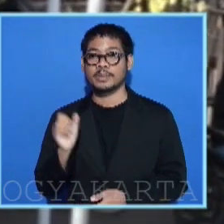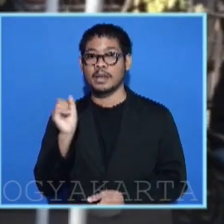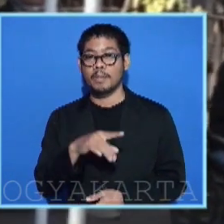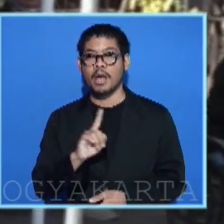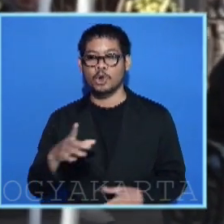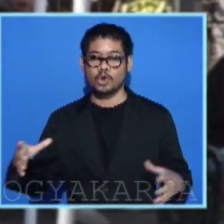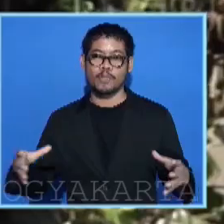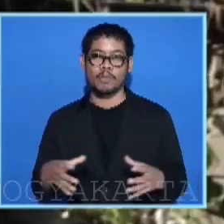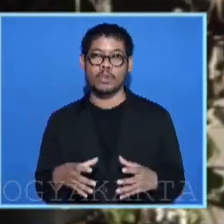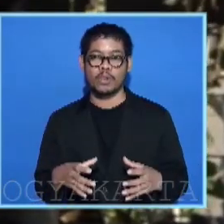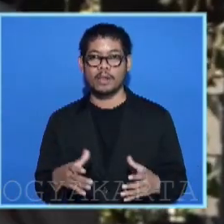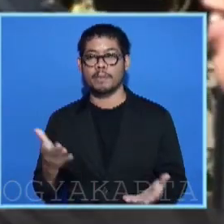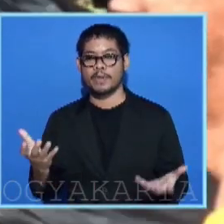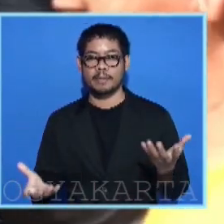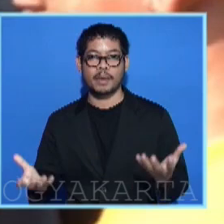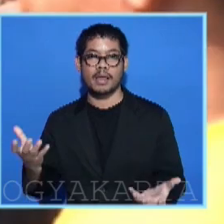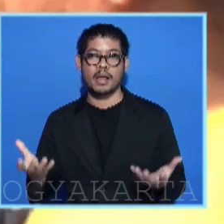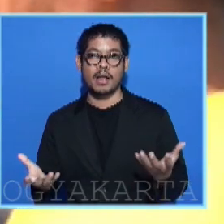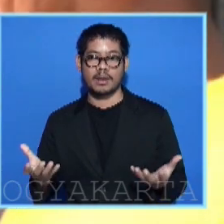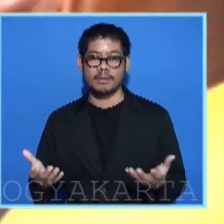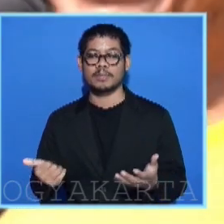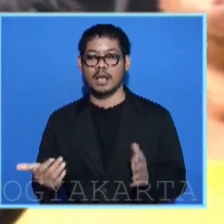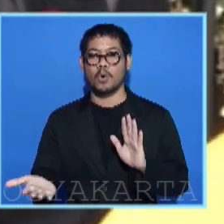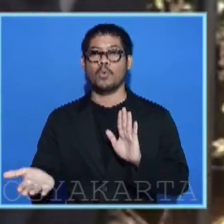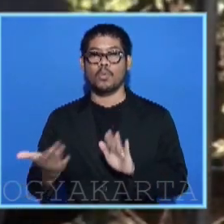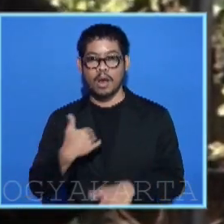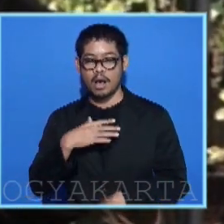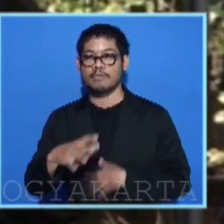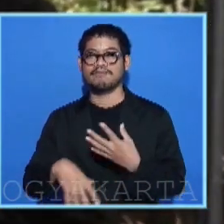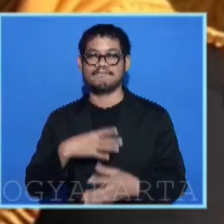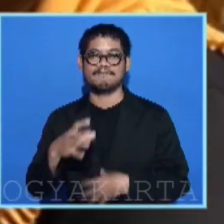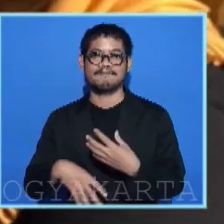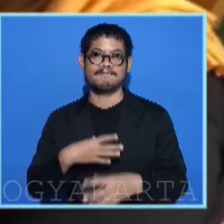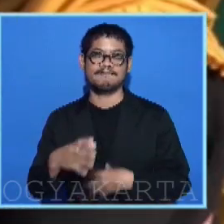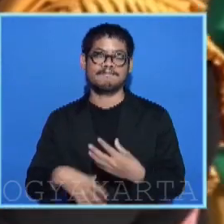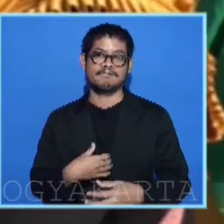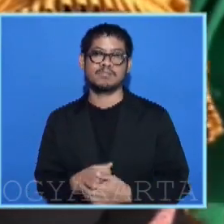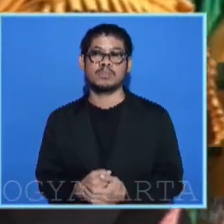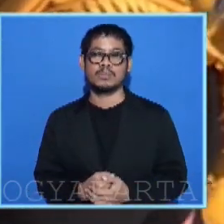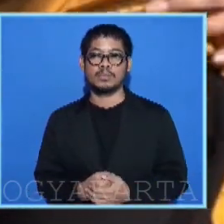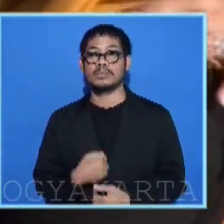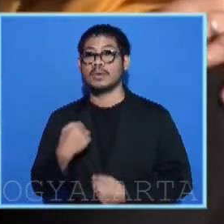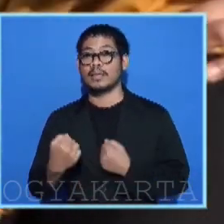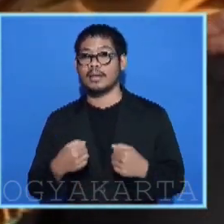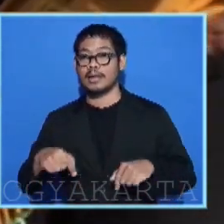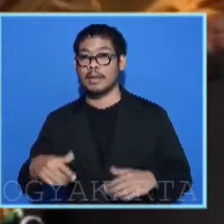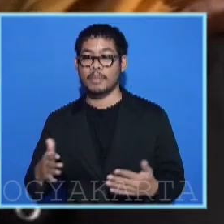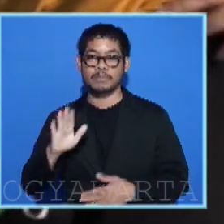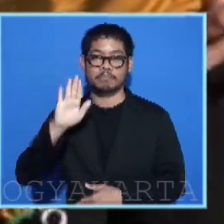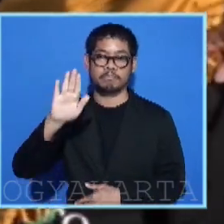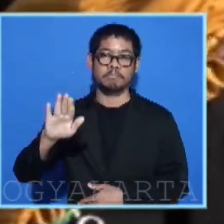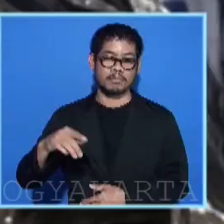ditimbang kemudian akan didaur ulang kegiatan ini akan diagendakan menjadi kegiatan rutin untuk